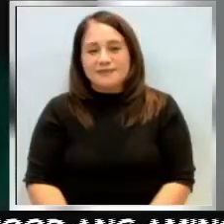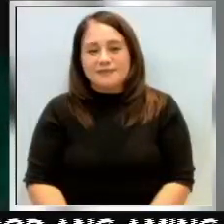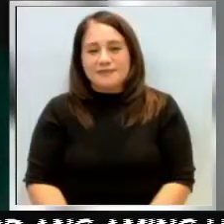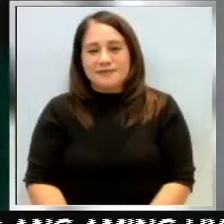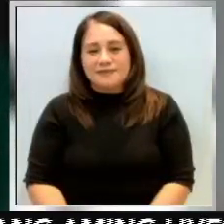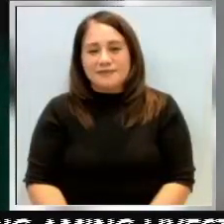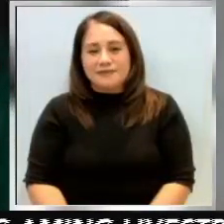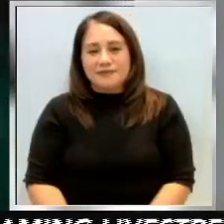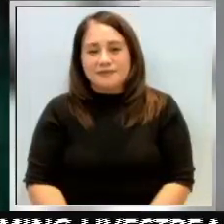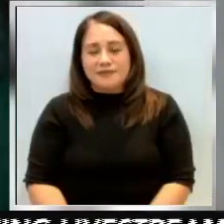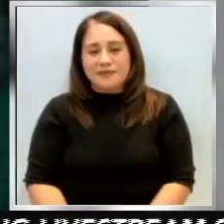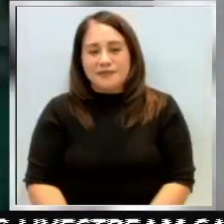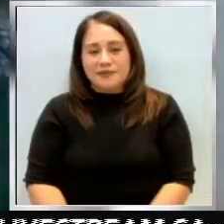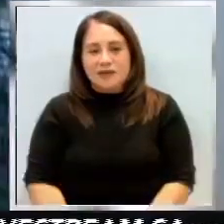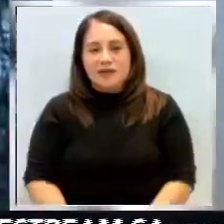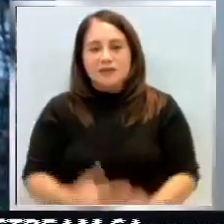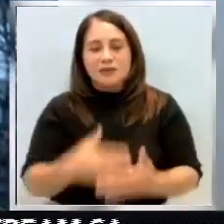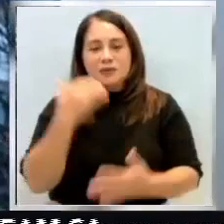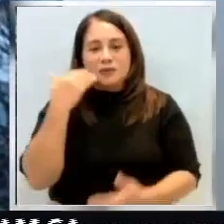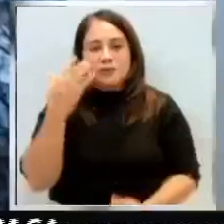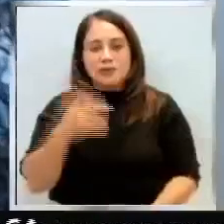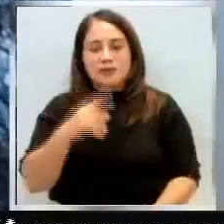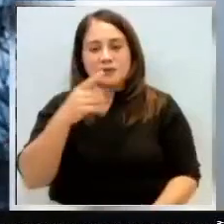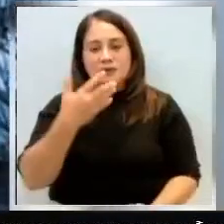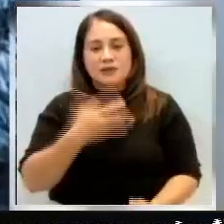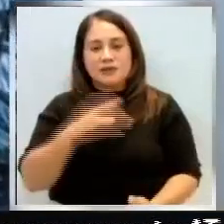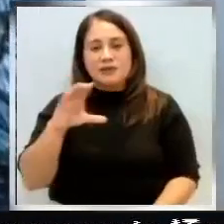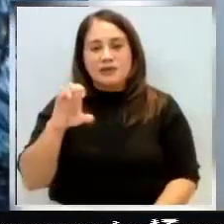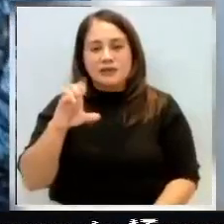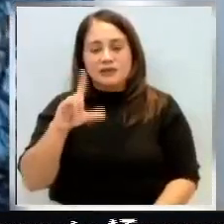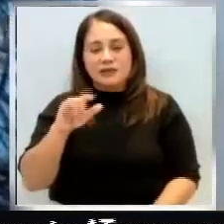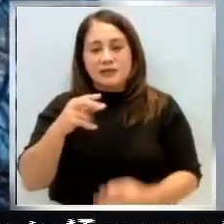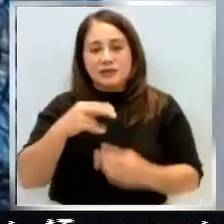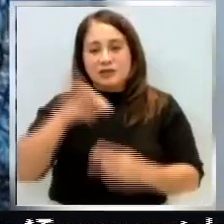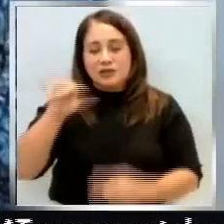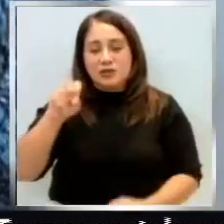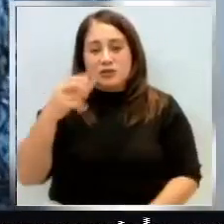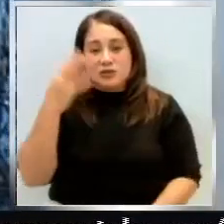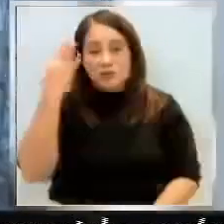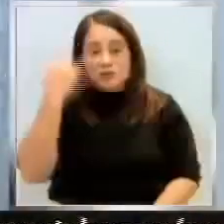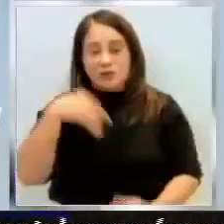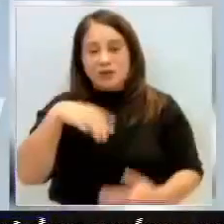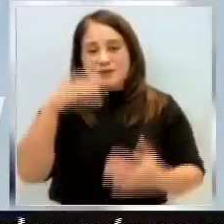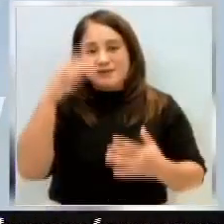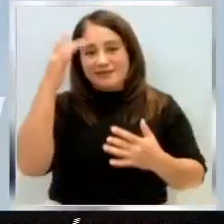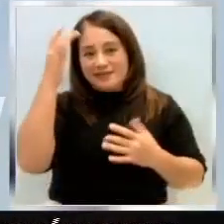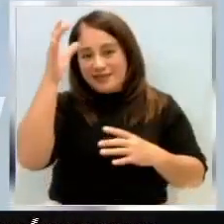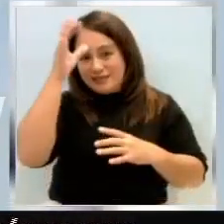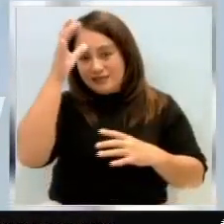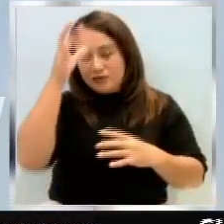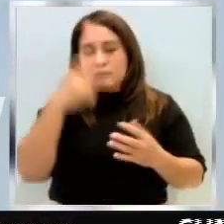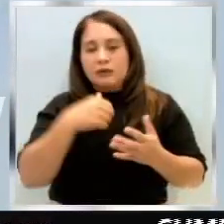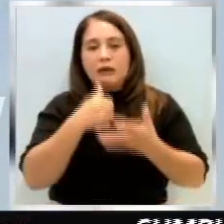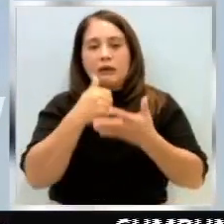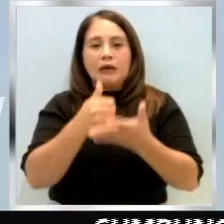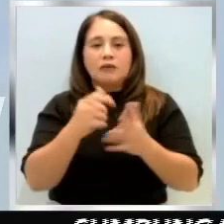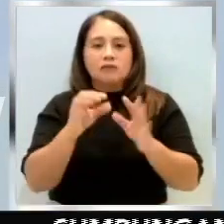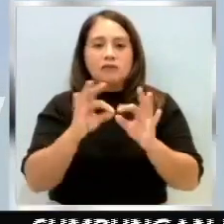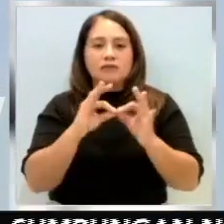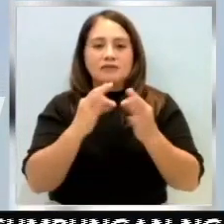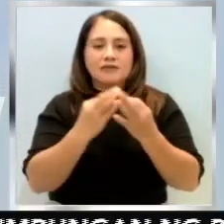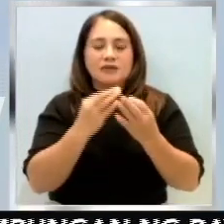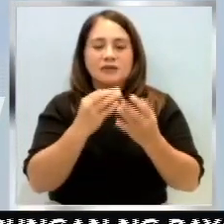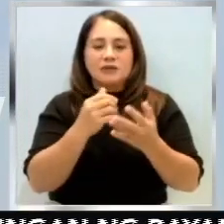Bago pumanaw ang anak ni Cecil na si John dahil sa cancer, hiniling daw nito na tumulong ang kanilang pamilya sa mga taong hindi